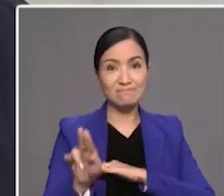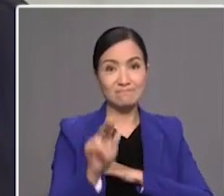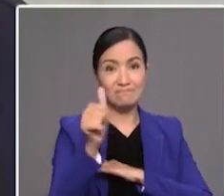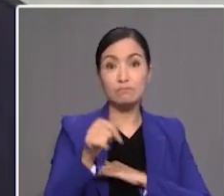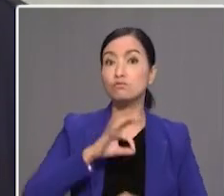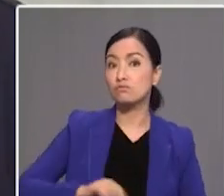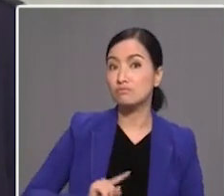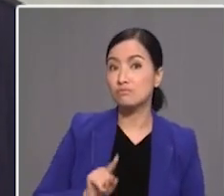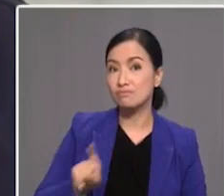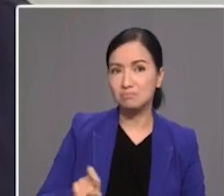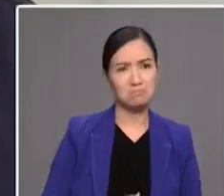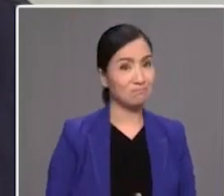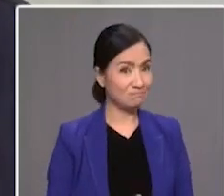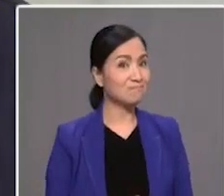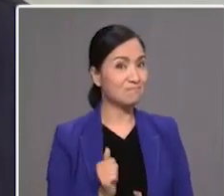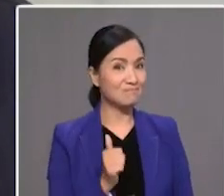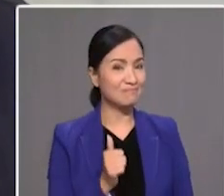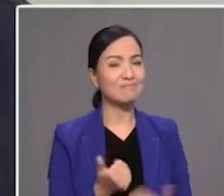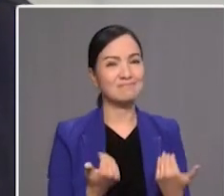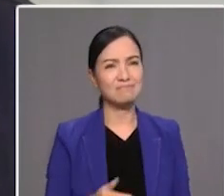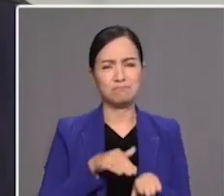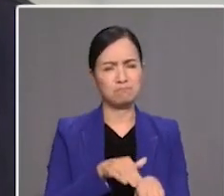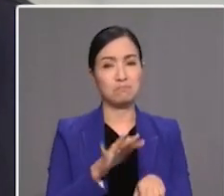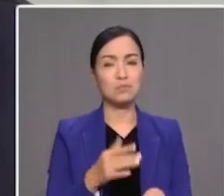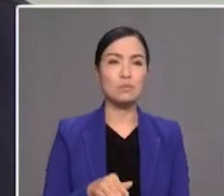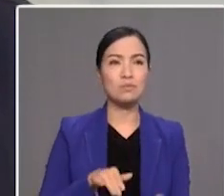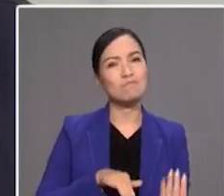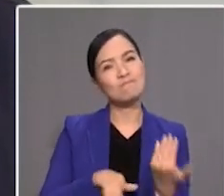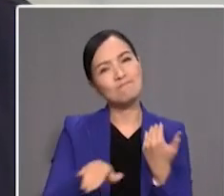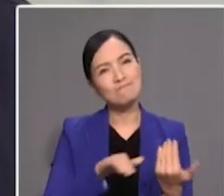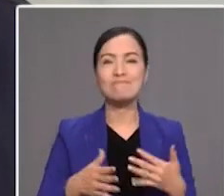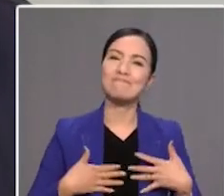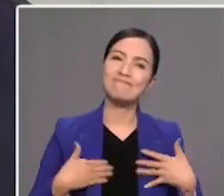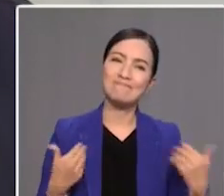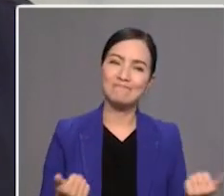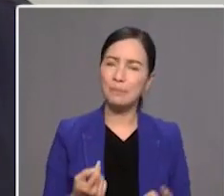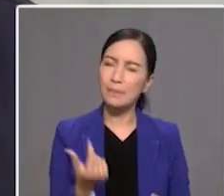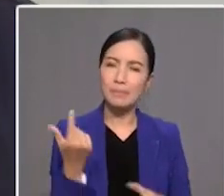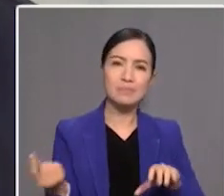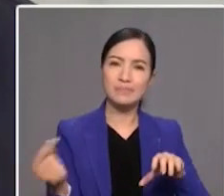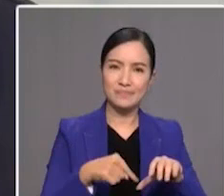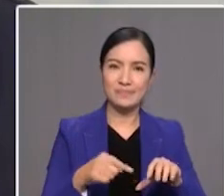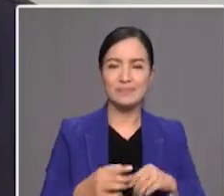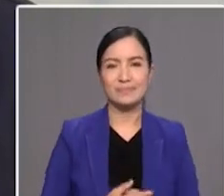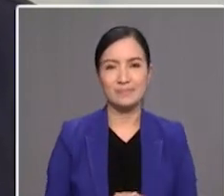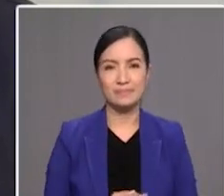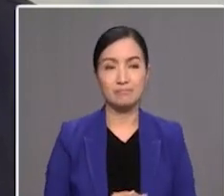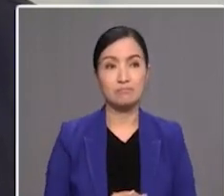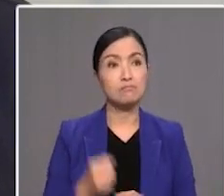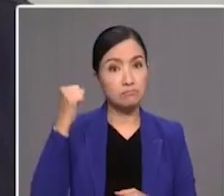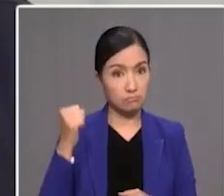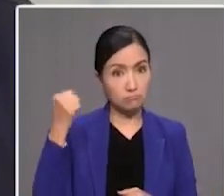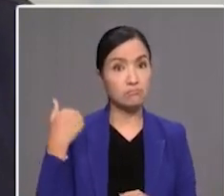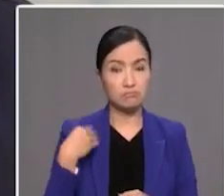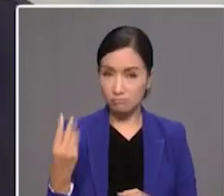างคะ ก็ดีนะคะเพราะว่าตอนนี้รถไม่ติดแล้วโล่งมากเลยนั่งรถมาก็คือแป๊บเดียวถึงแล้วก็รถเมย์ก็ม